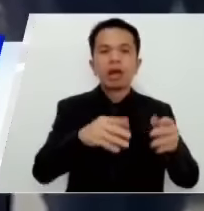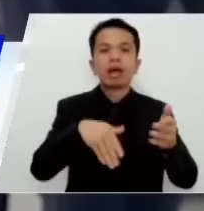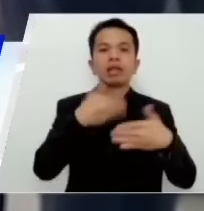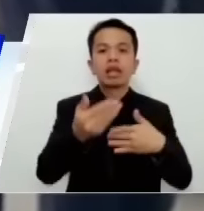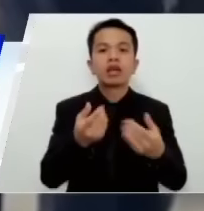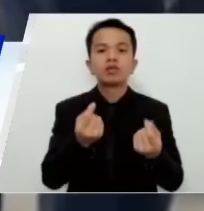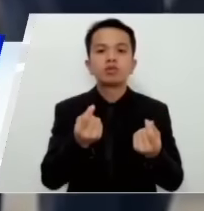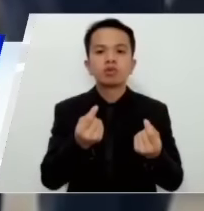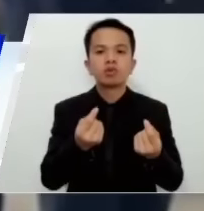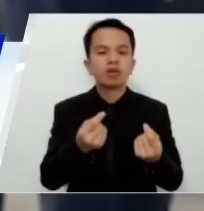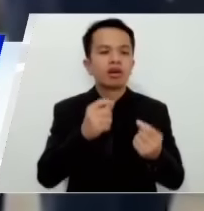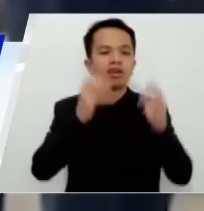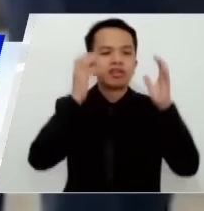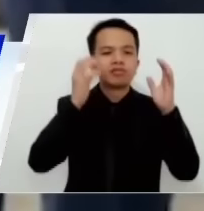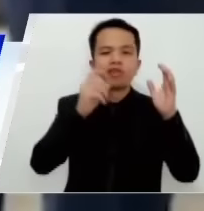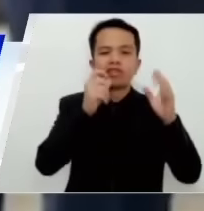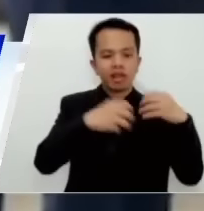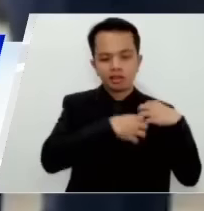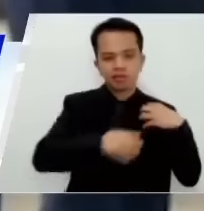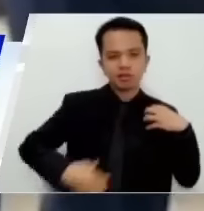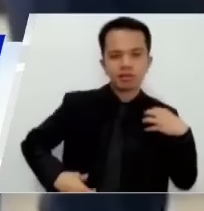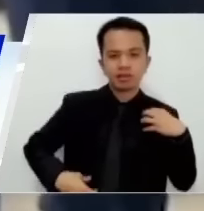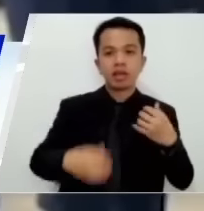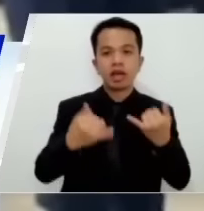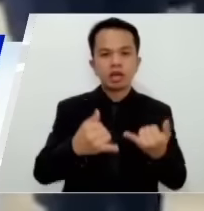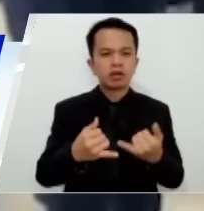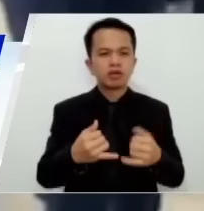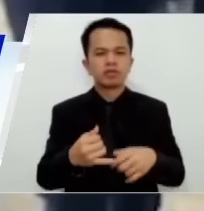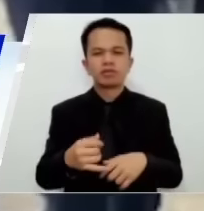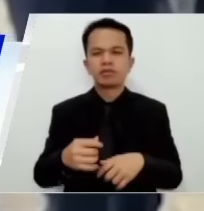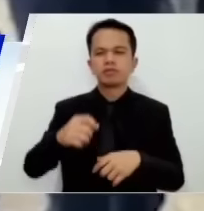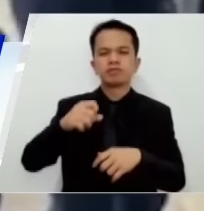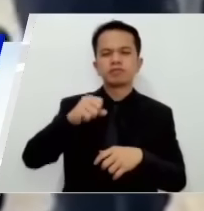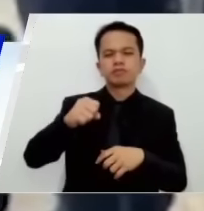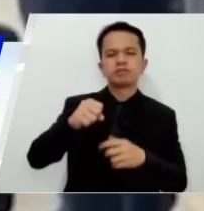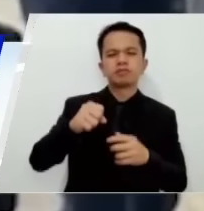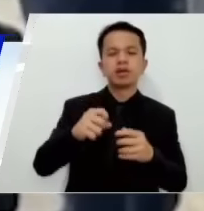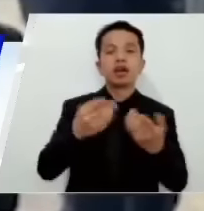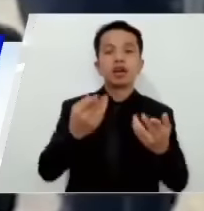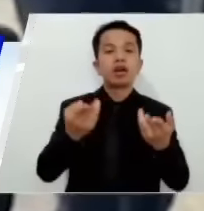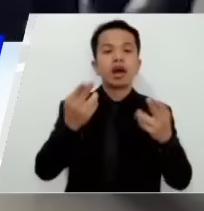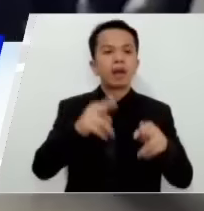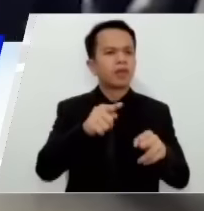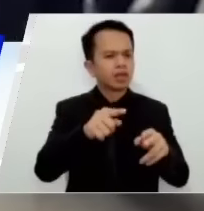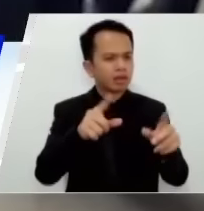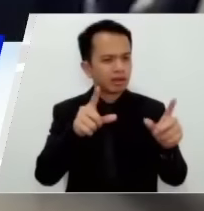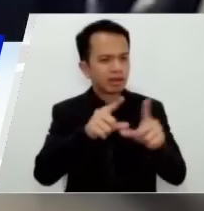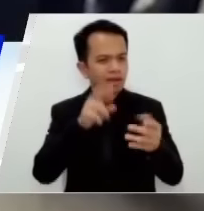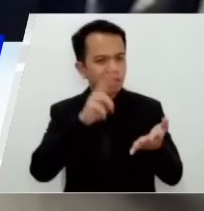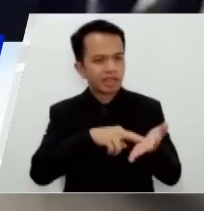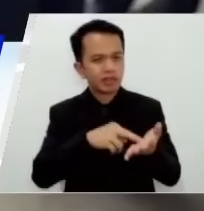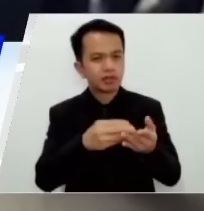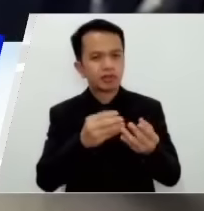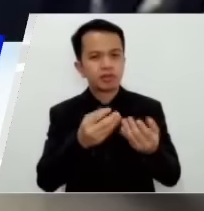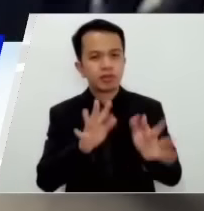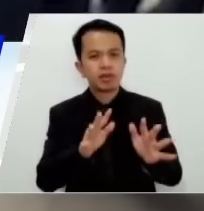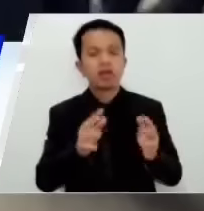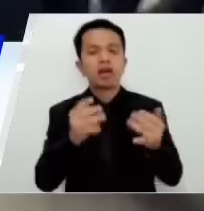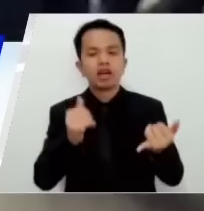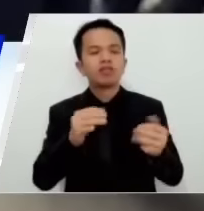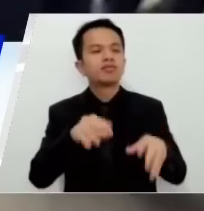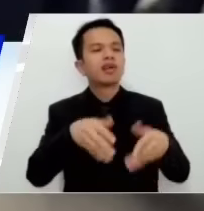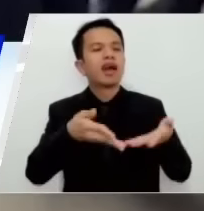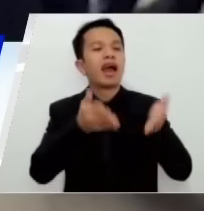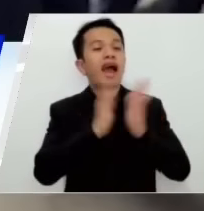nakasuot ng seat belt nang pabulaanan niya ang mga akusasyon sinabing Paso na raw ang kanyang registration hiningan daw siya ng php15,000